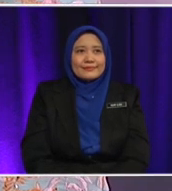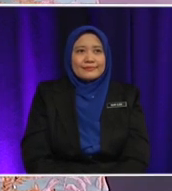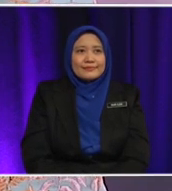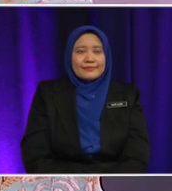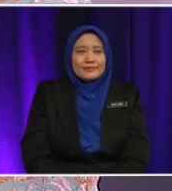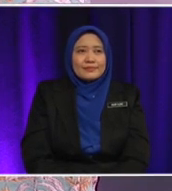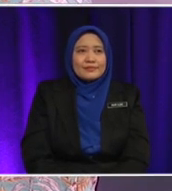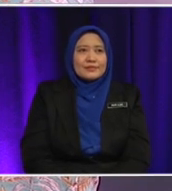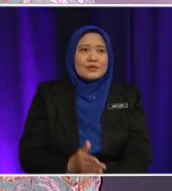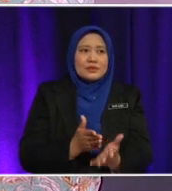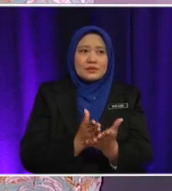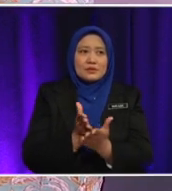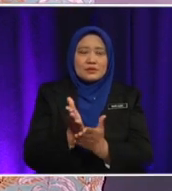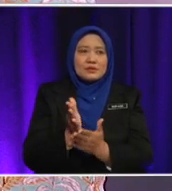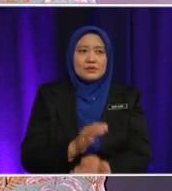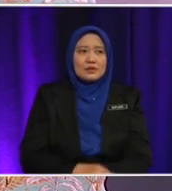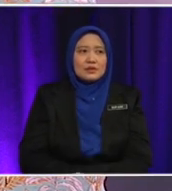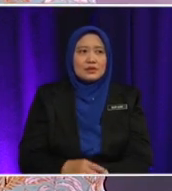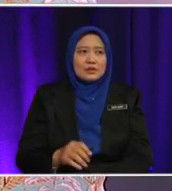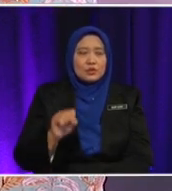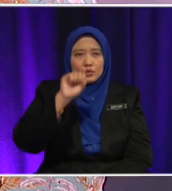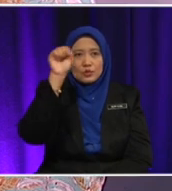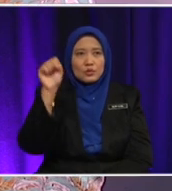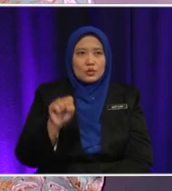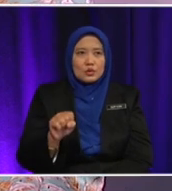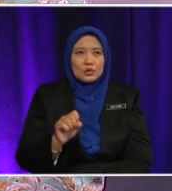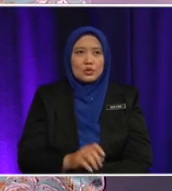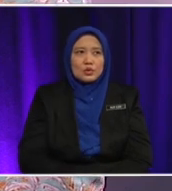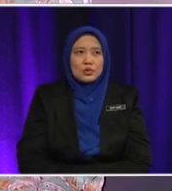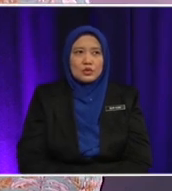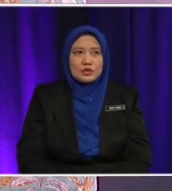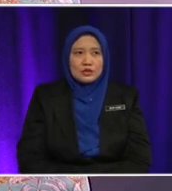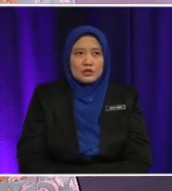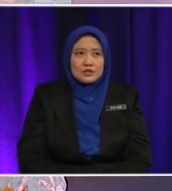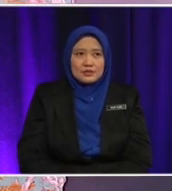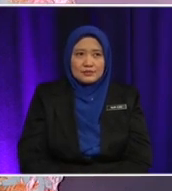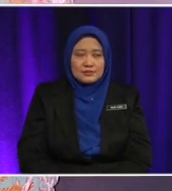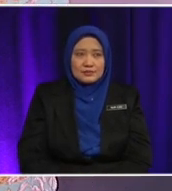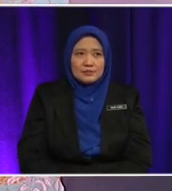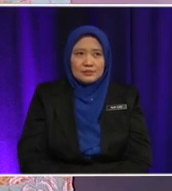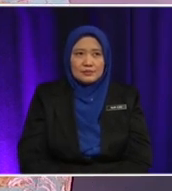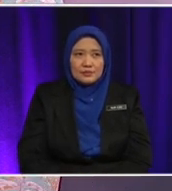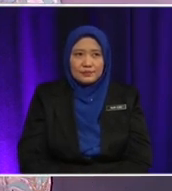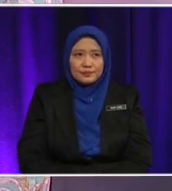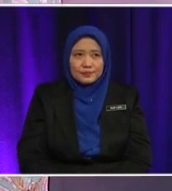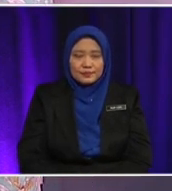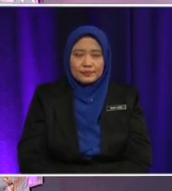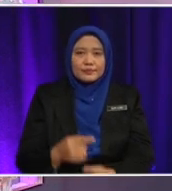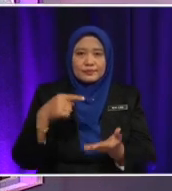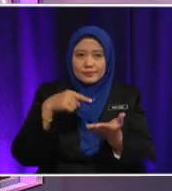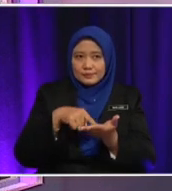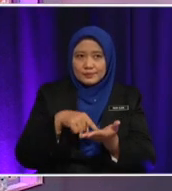nya kita ke soal yang ke seterusnya Oke ini